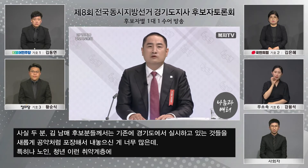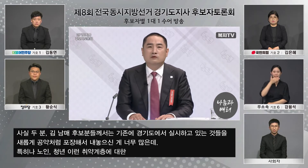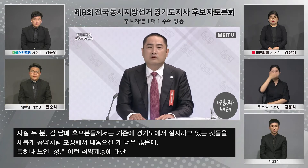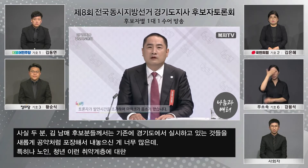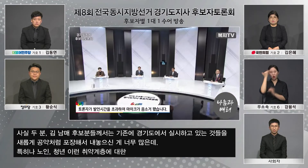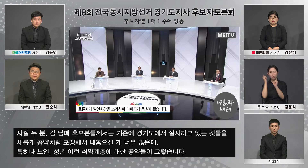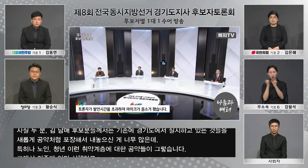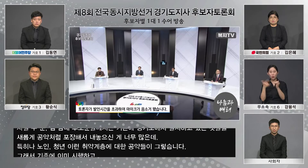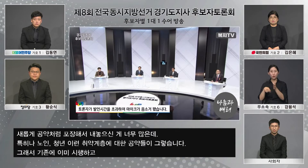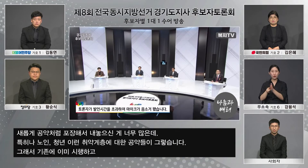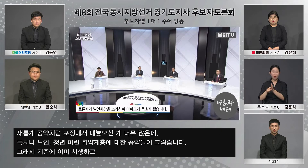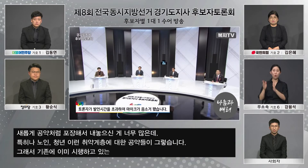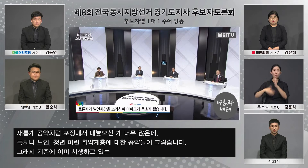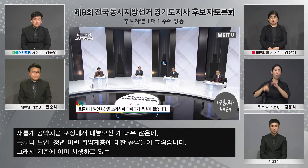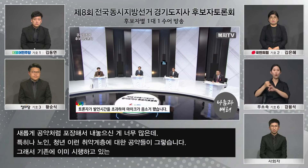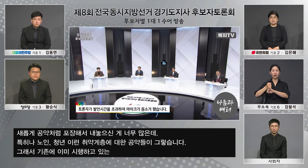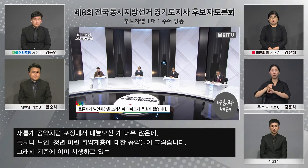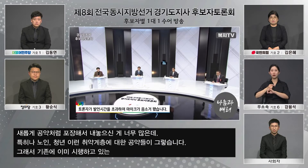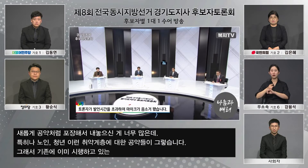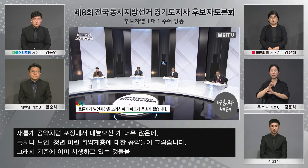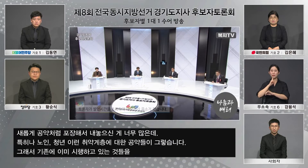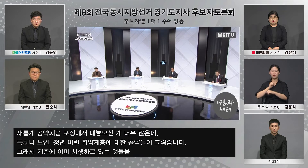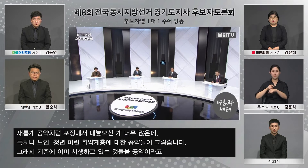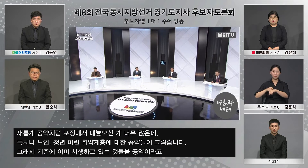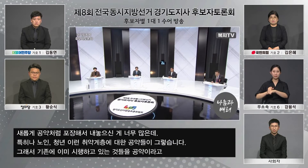공약이라고 내세우는 그런 짓은 하지 않겠다.